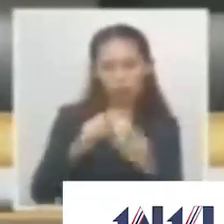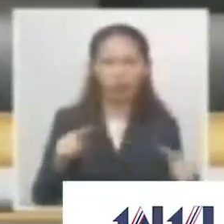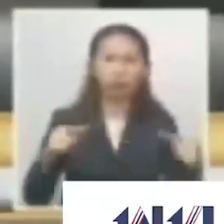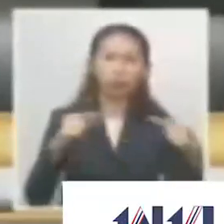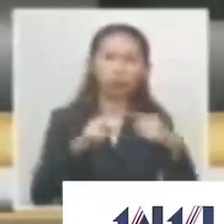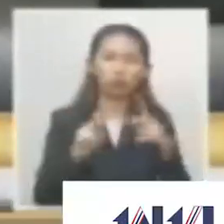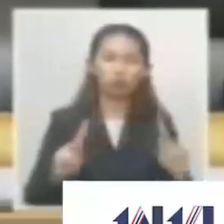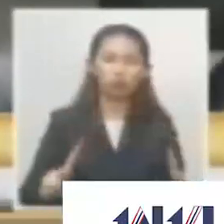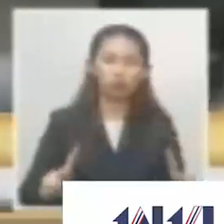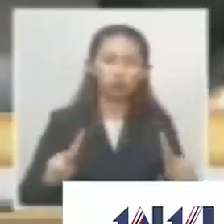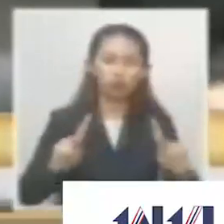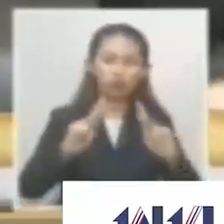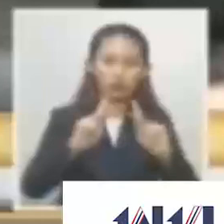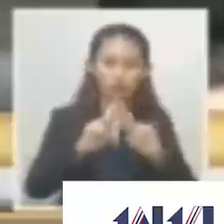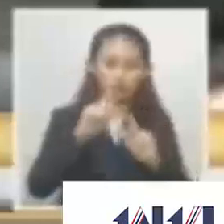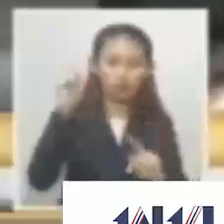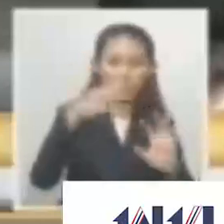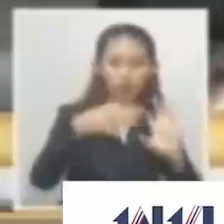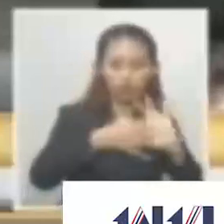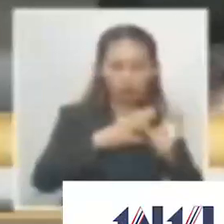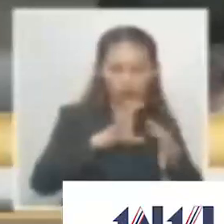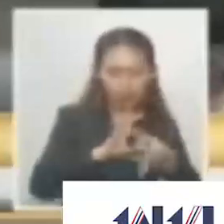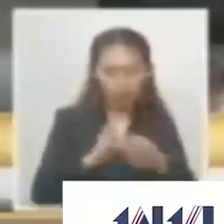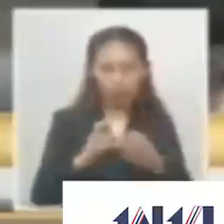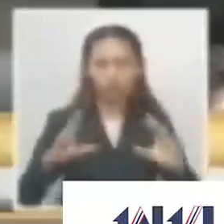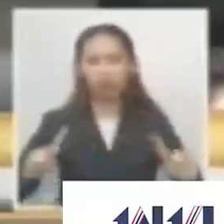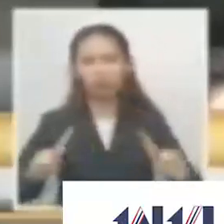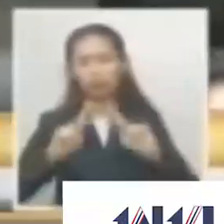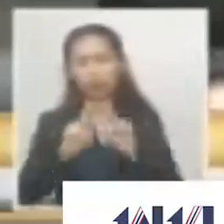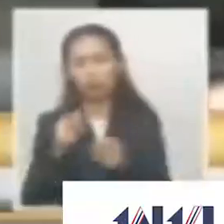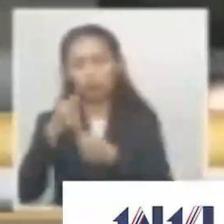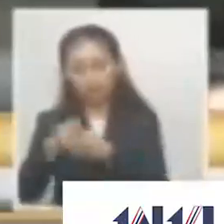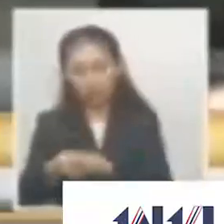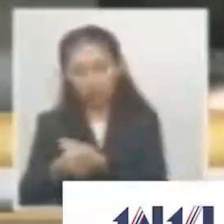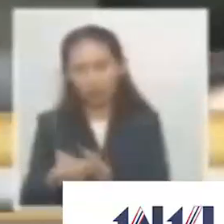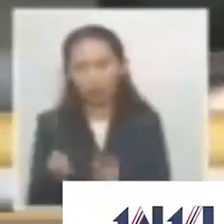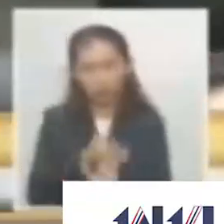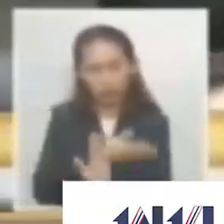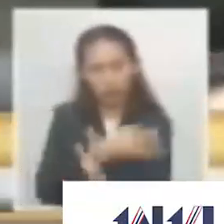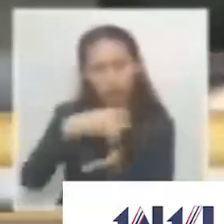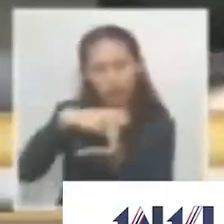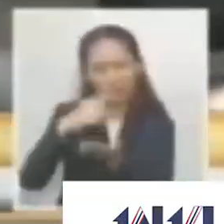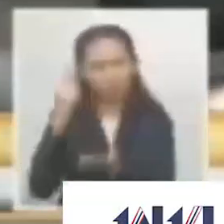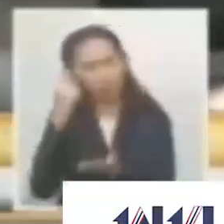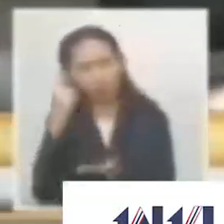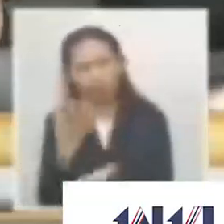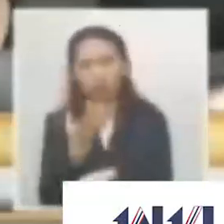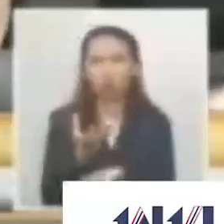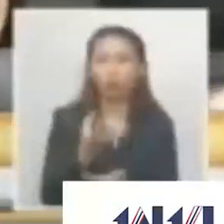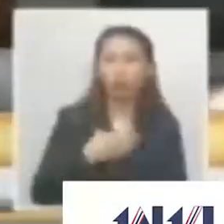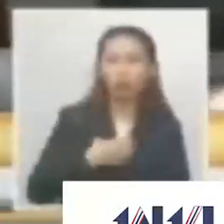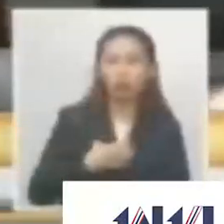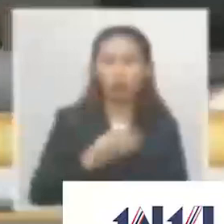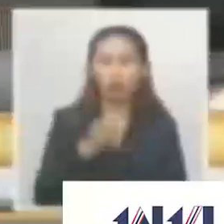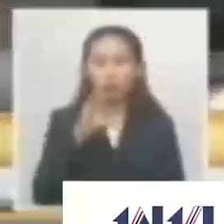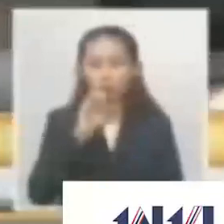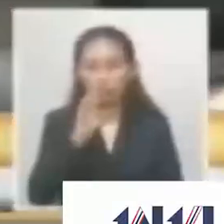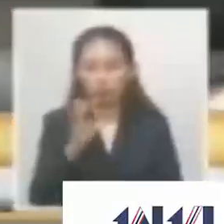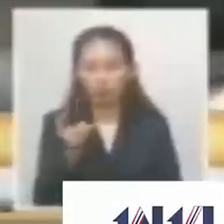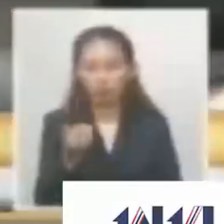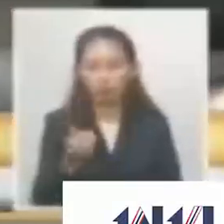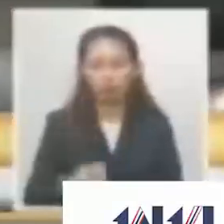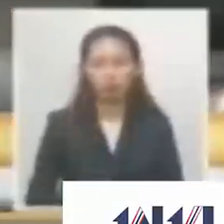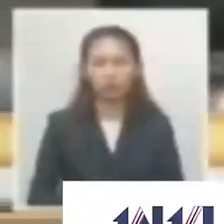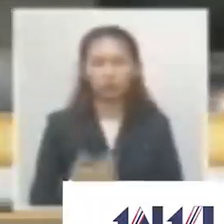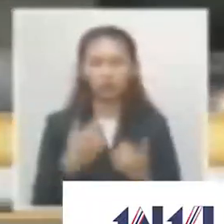ที่ยวและกระทรวงเกษตรนะครับผมขออนุญาตปูพื้นนิดหนึ่งครับก็เป็นที่ทราบกันดีว่าวันนี้เราจะไปไหนไม่ได้เลยถ้าเศ